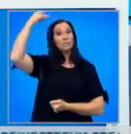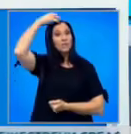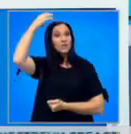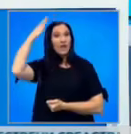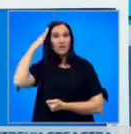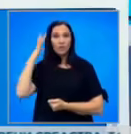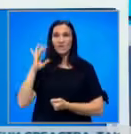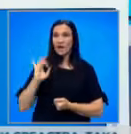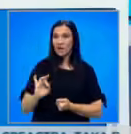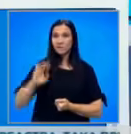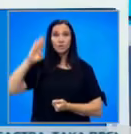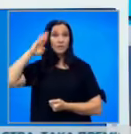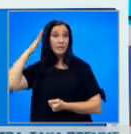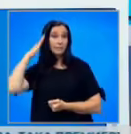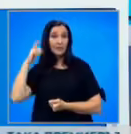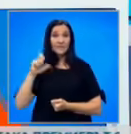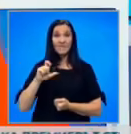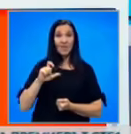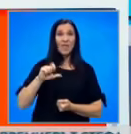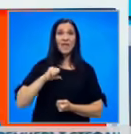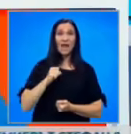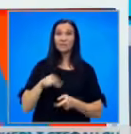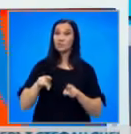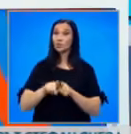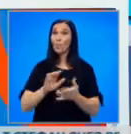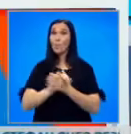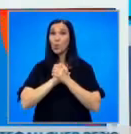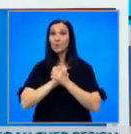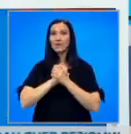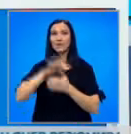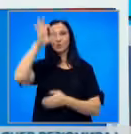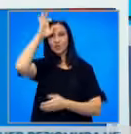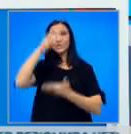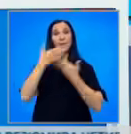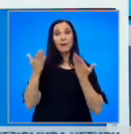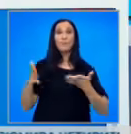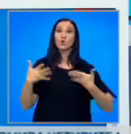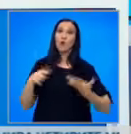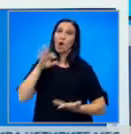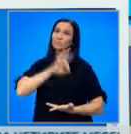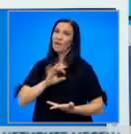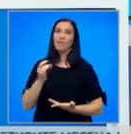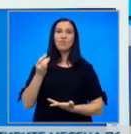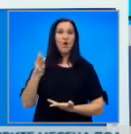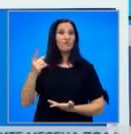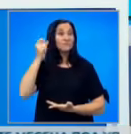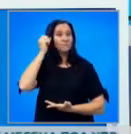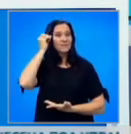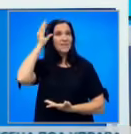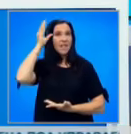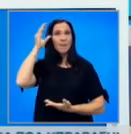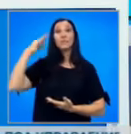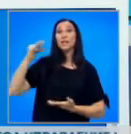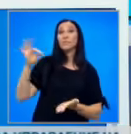Държавният глава Румен Радев и служебният премиер Стефан Янев също поздравиха учениците за празника, пожелаха успех и нови знания. Президентът